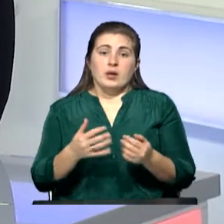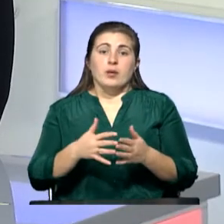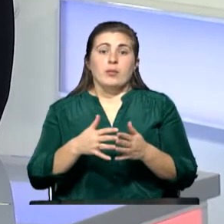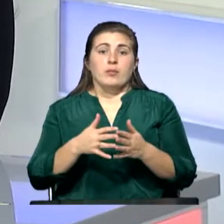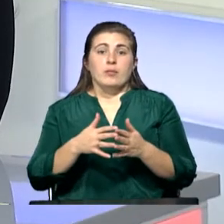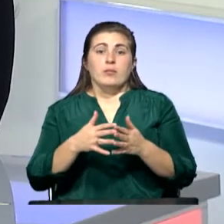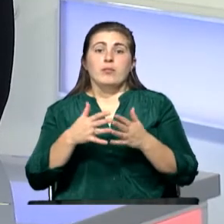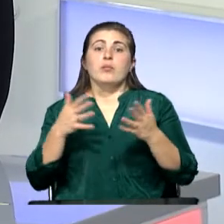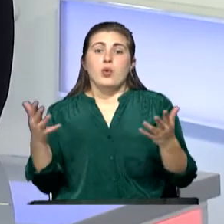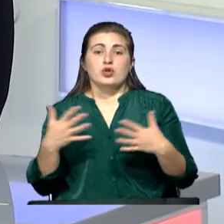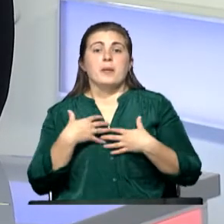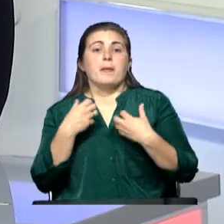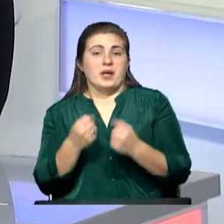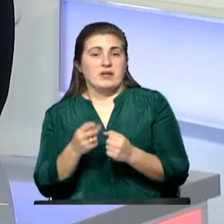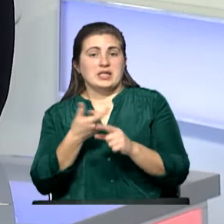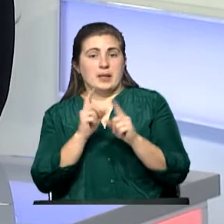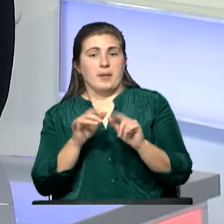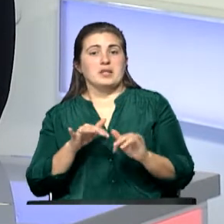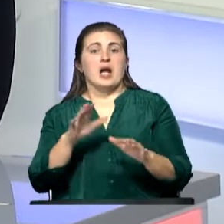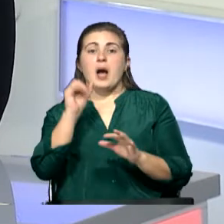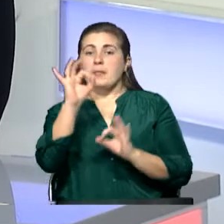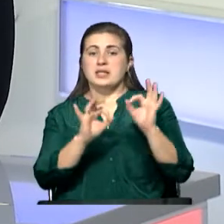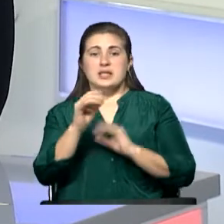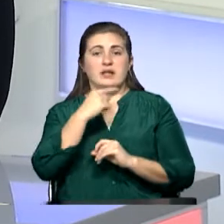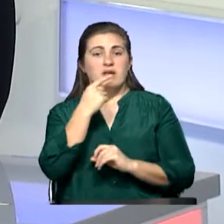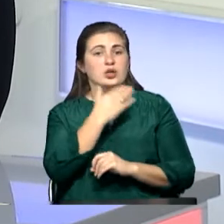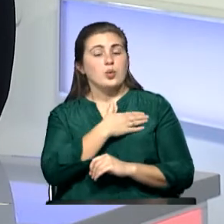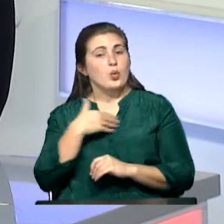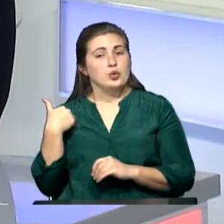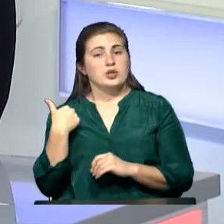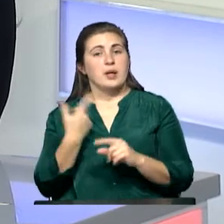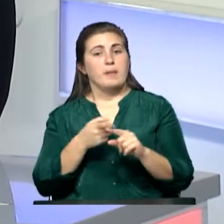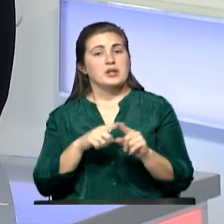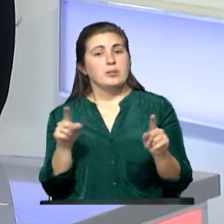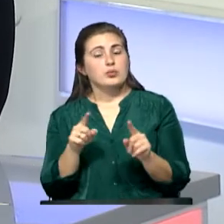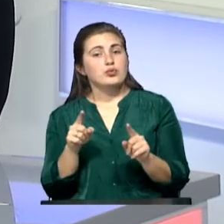Больше поправиться, на самом деле. Говорить в процентах не хочется, потому что,